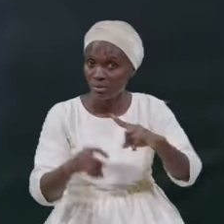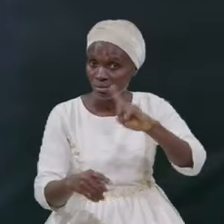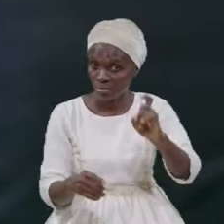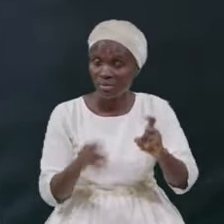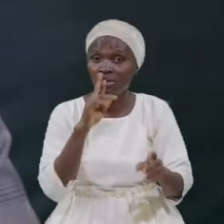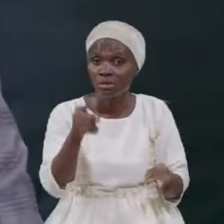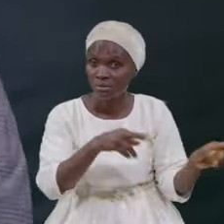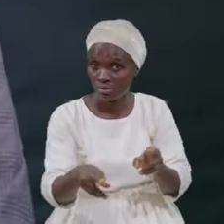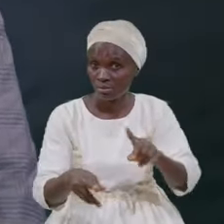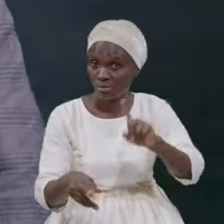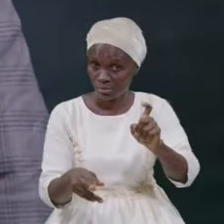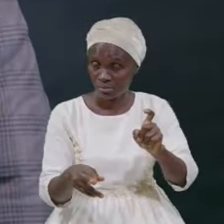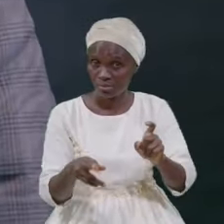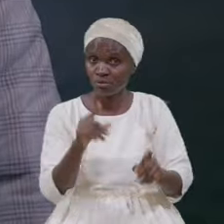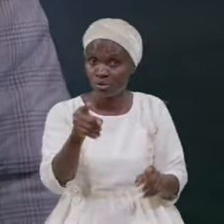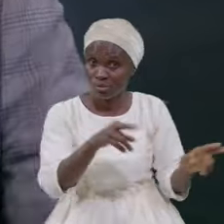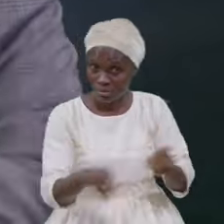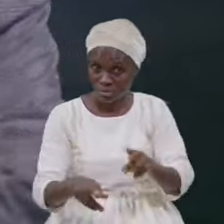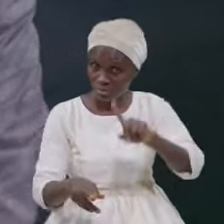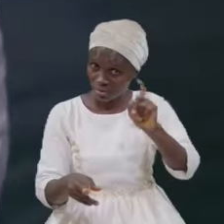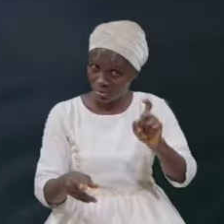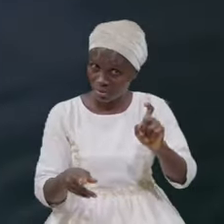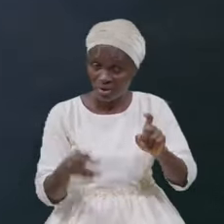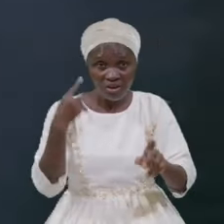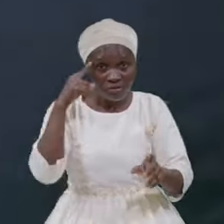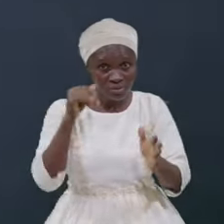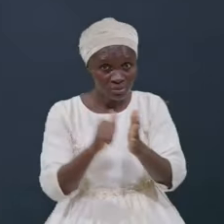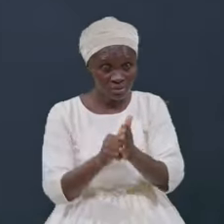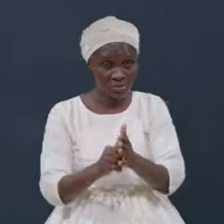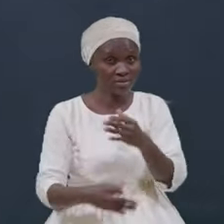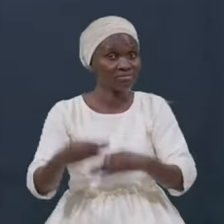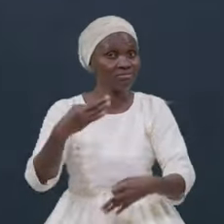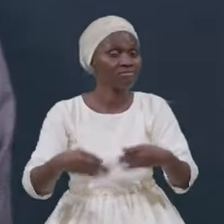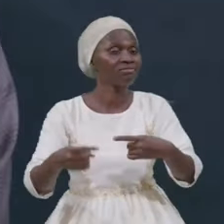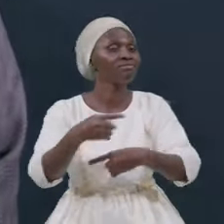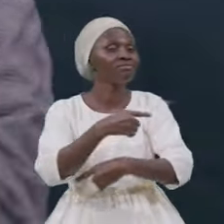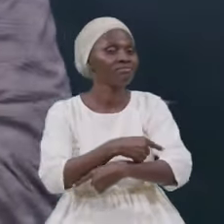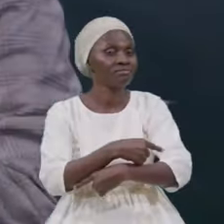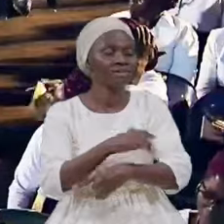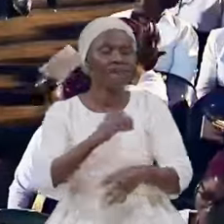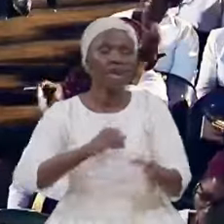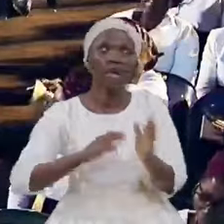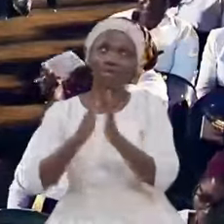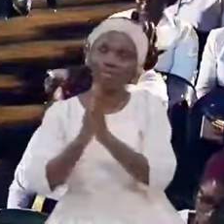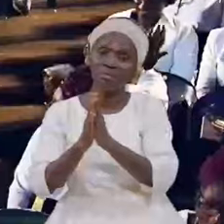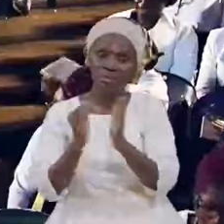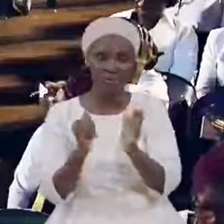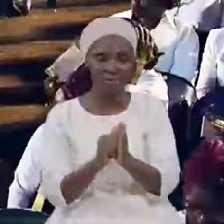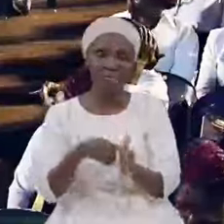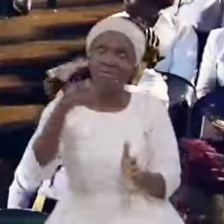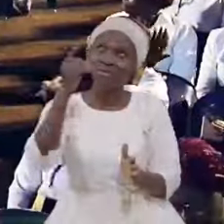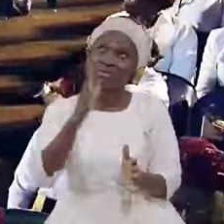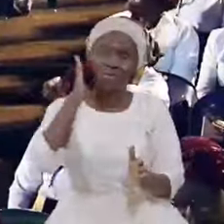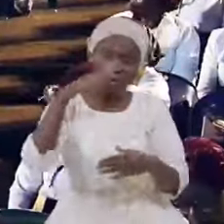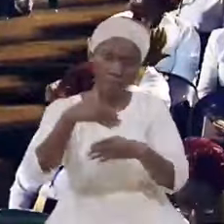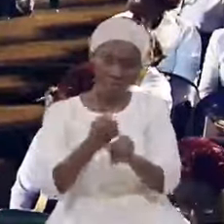Es-tu prêt pour le jour du jugement? Je prie que Dieu te rende prêt.